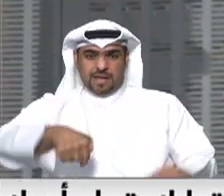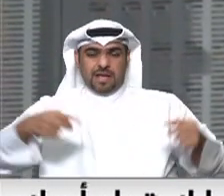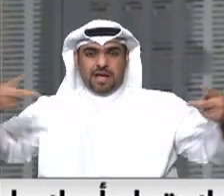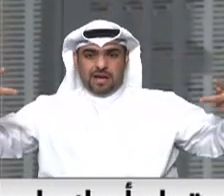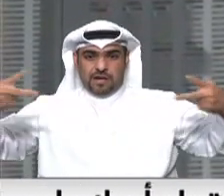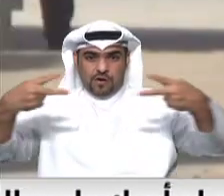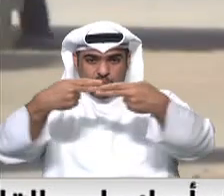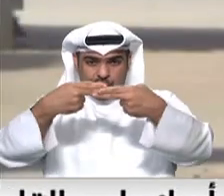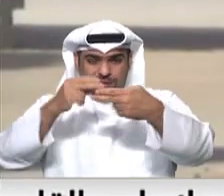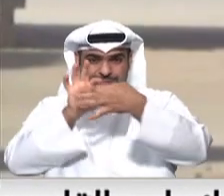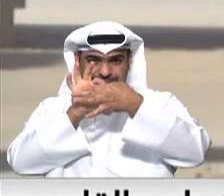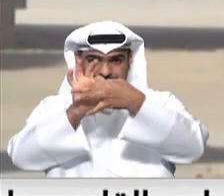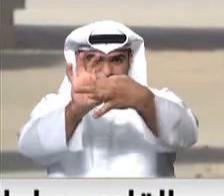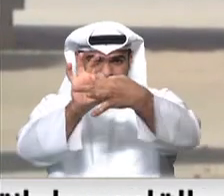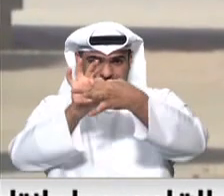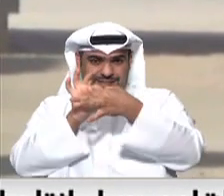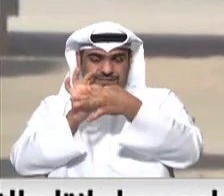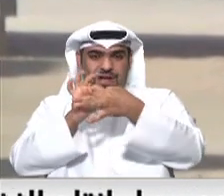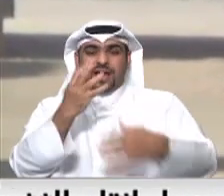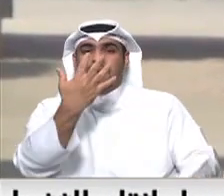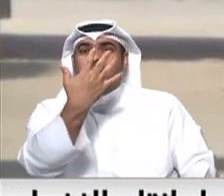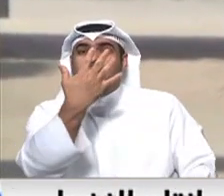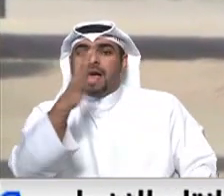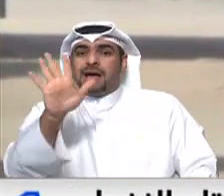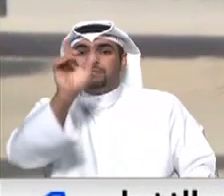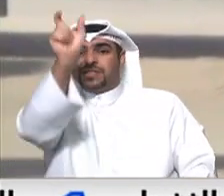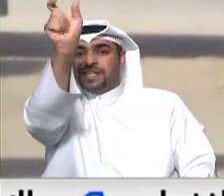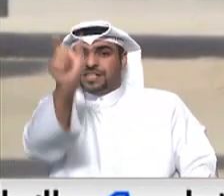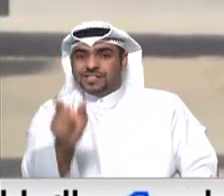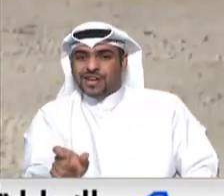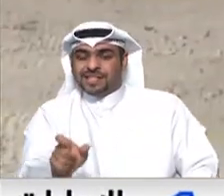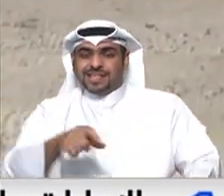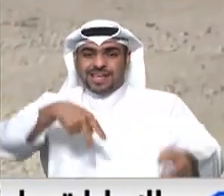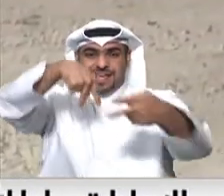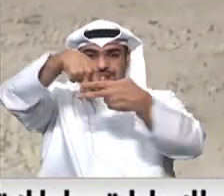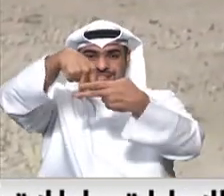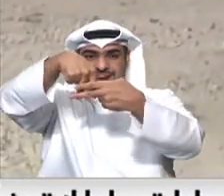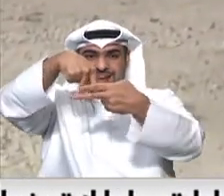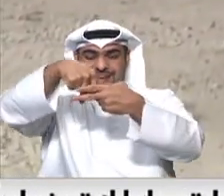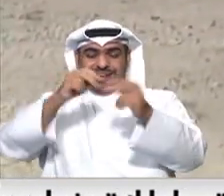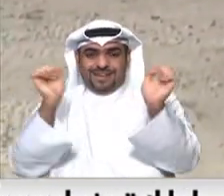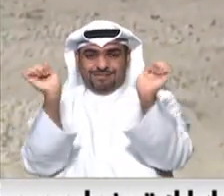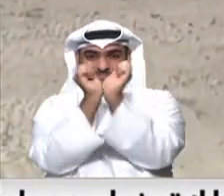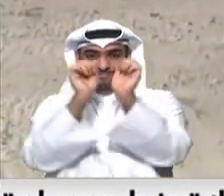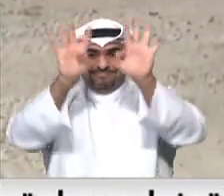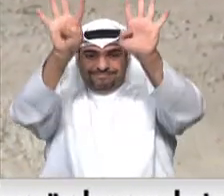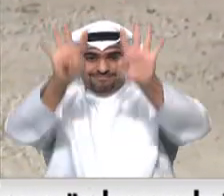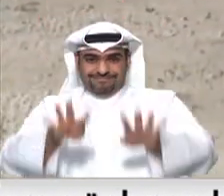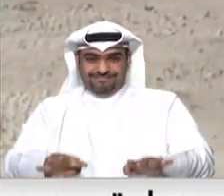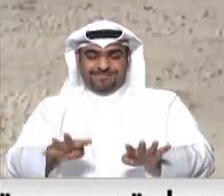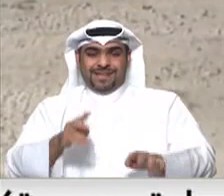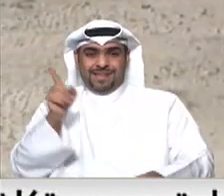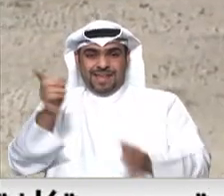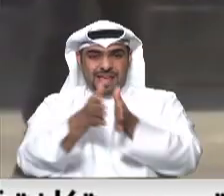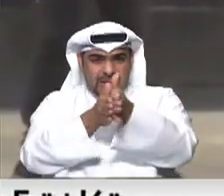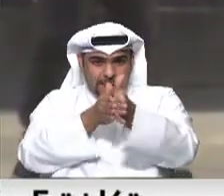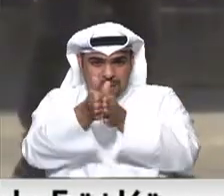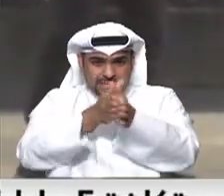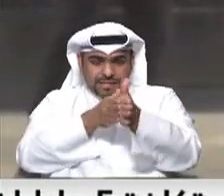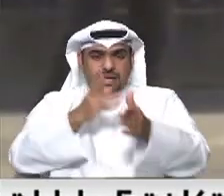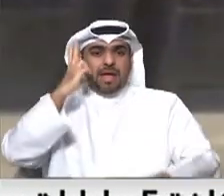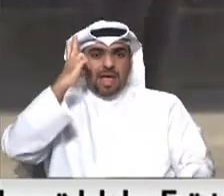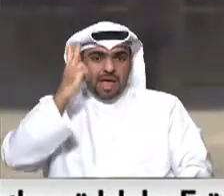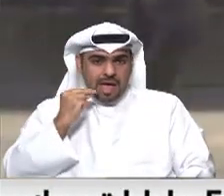الفصائل الفلسطينية عن 50 محتجزا لديها على مراحل، حيث تمت المرحلة الأولى بالإفراج